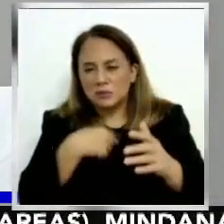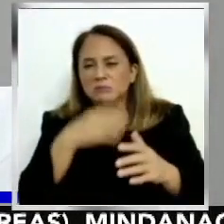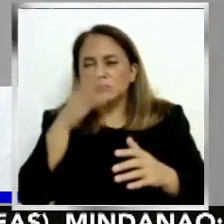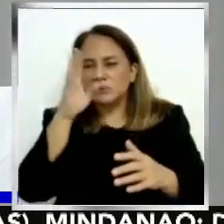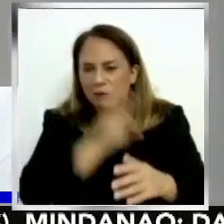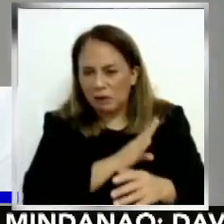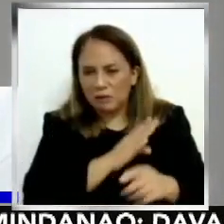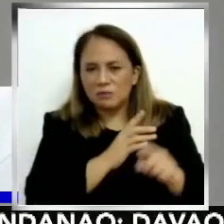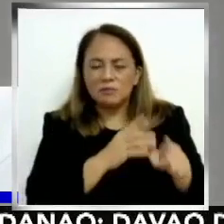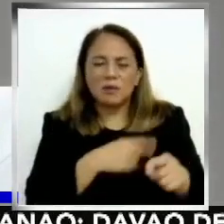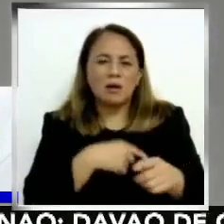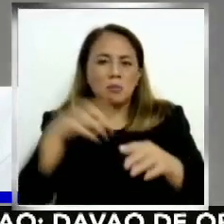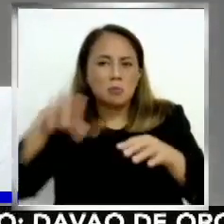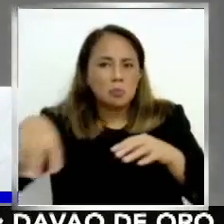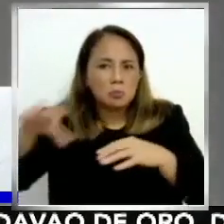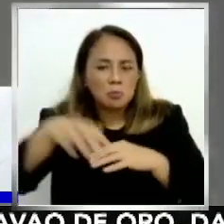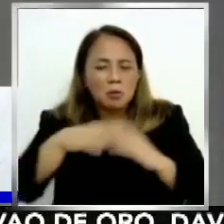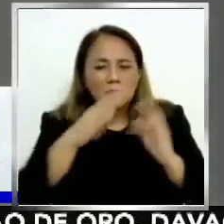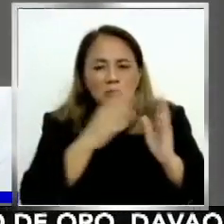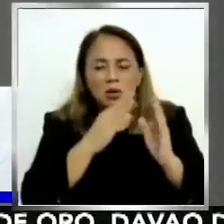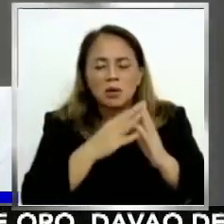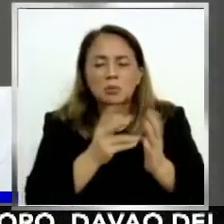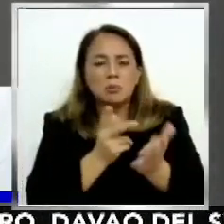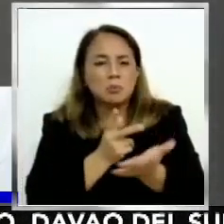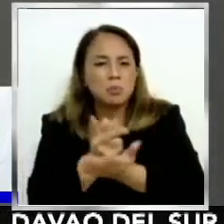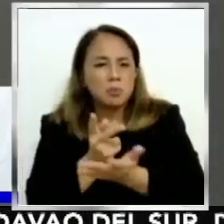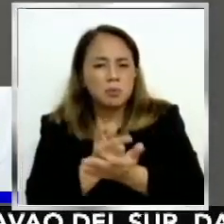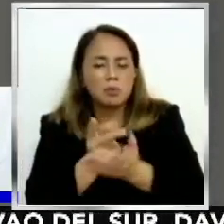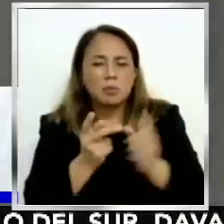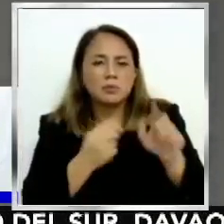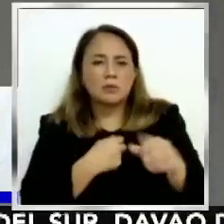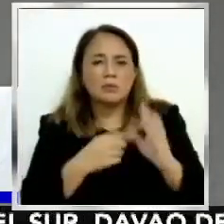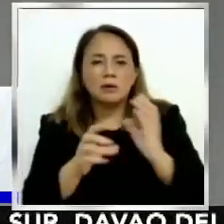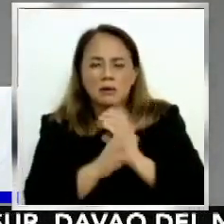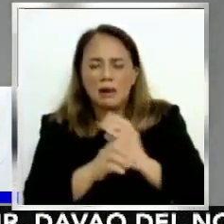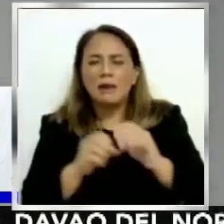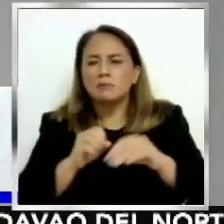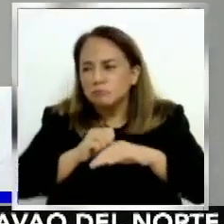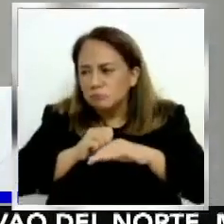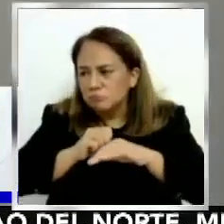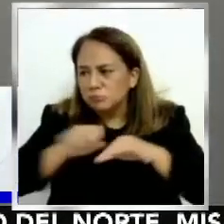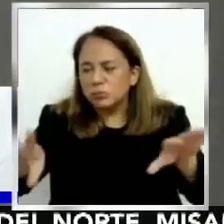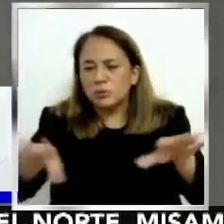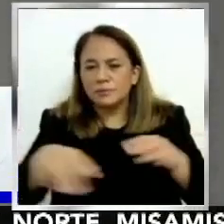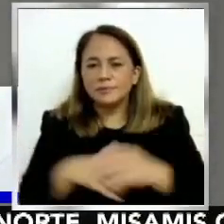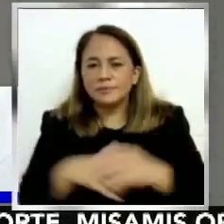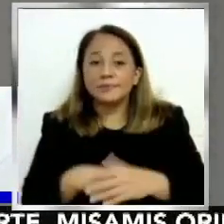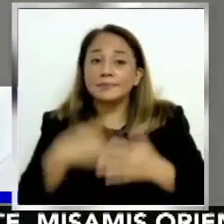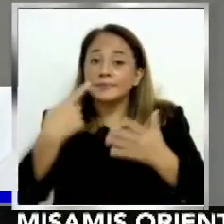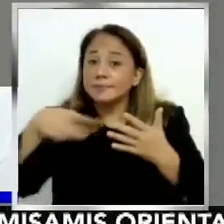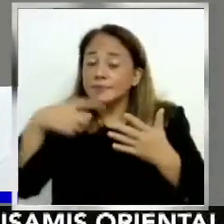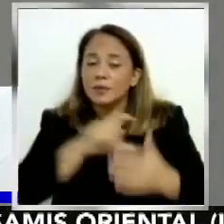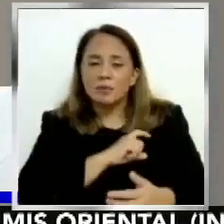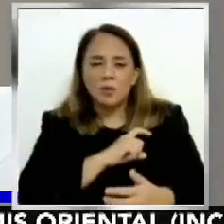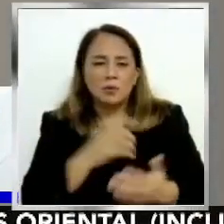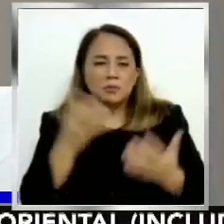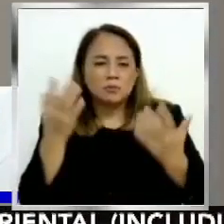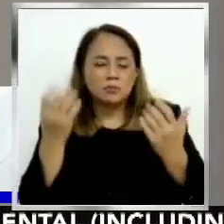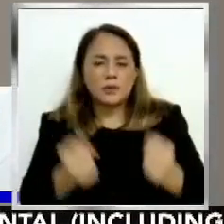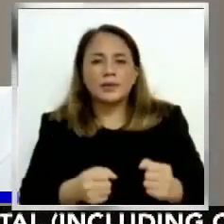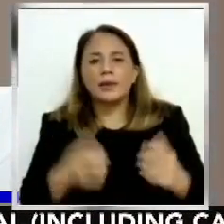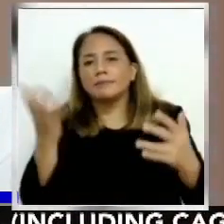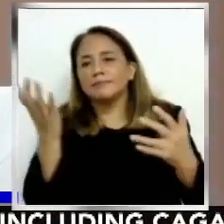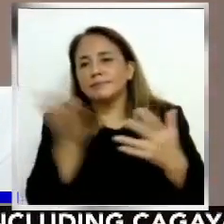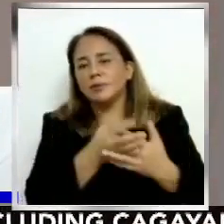na bahay at mga nakaparadang sasakyan sa labas ang nadamay at tinamaan din. Iimbestiga ng pulisya ang nangyari, posible umanong maharap sa reklamo ang may-ari